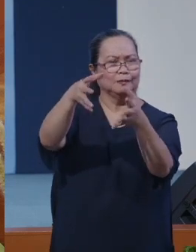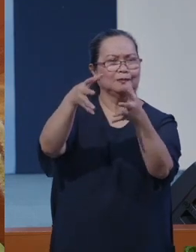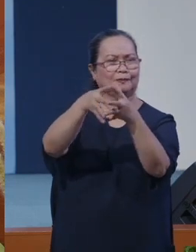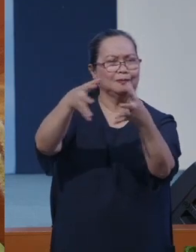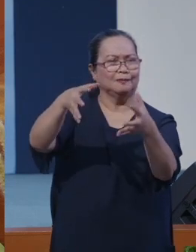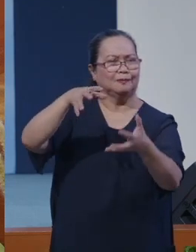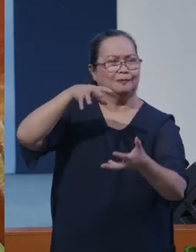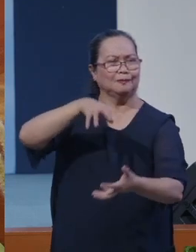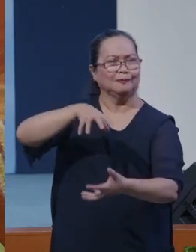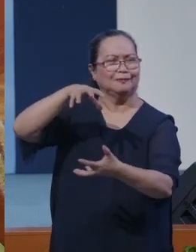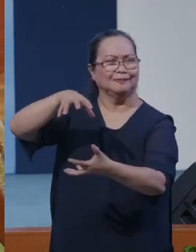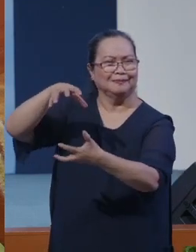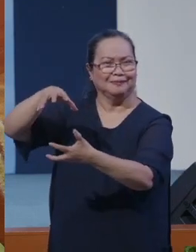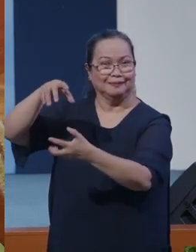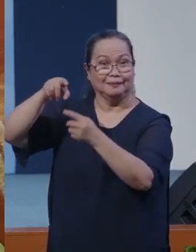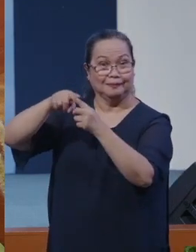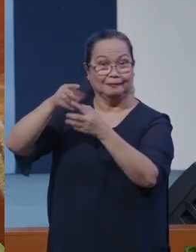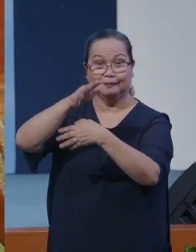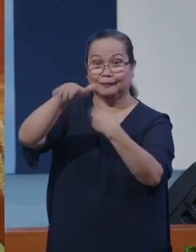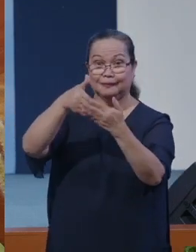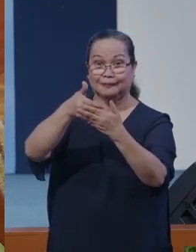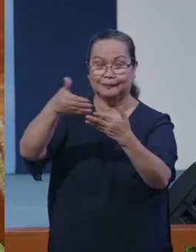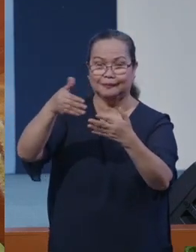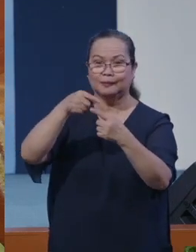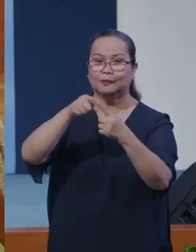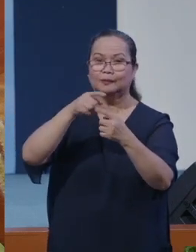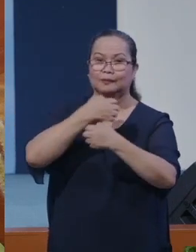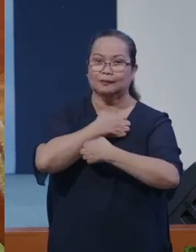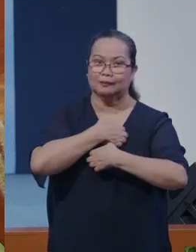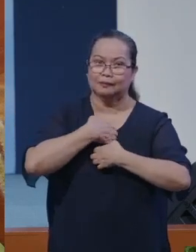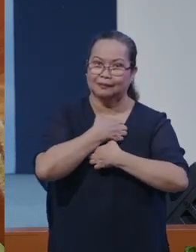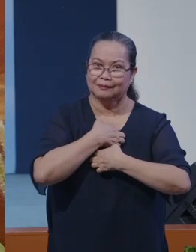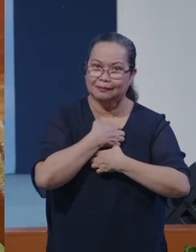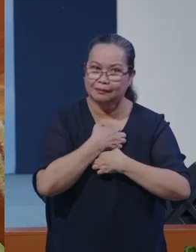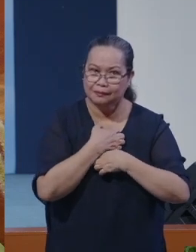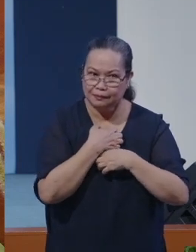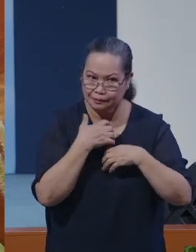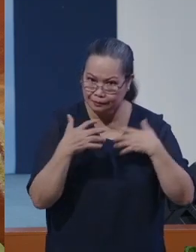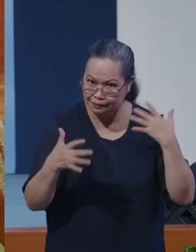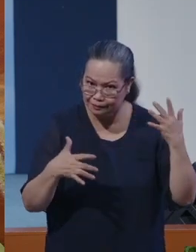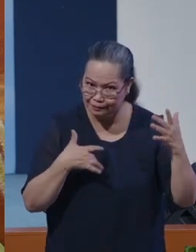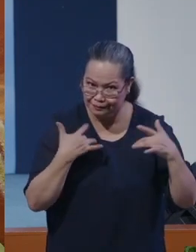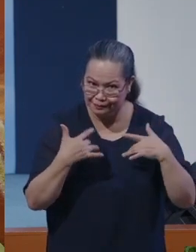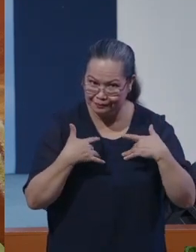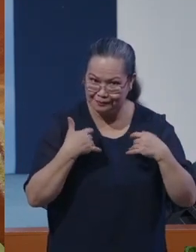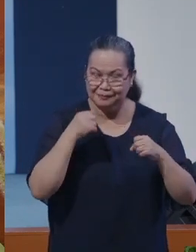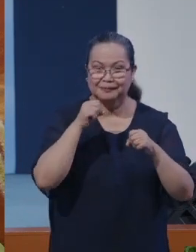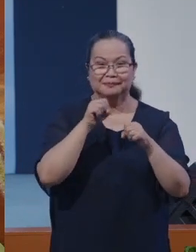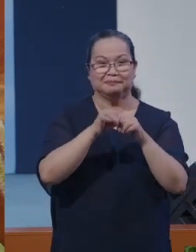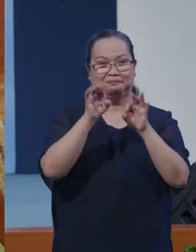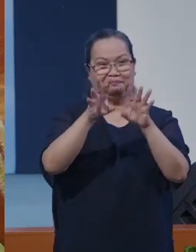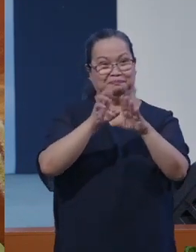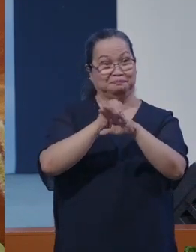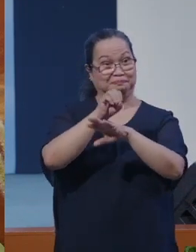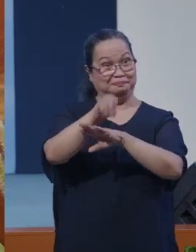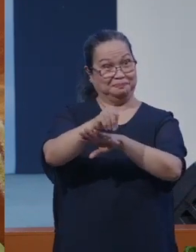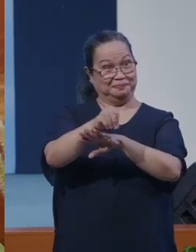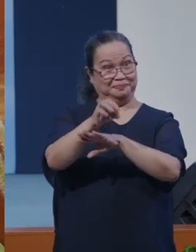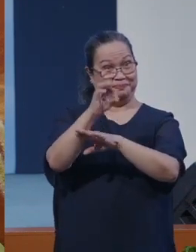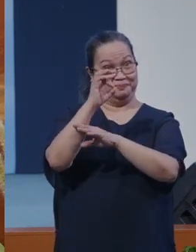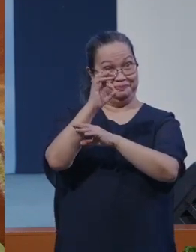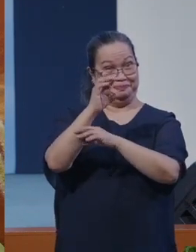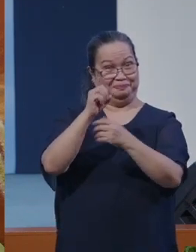with everything to enjoy. So kung meron pong sobra na ibinigay sa inyo ng